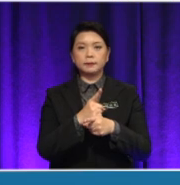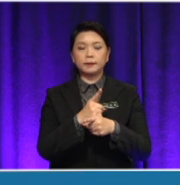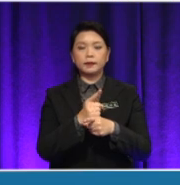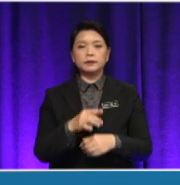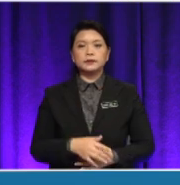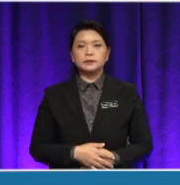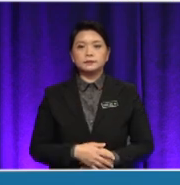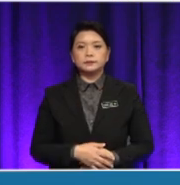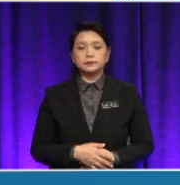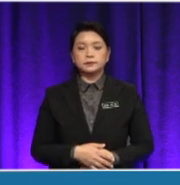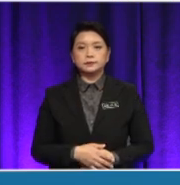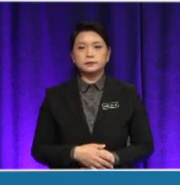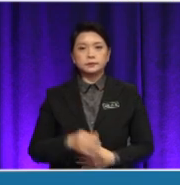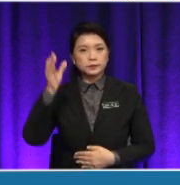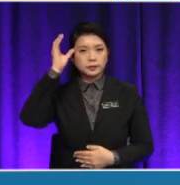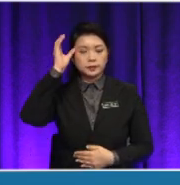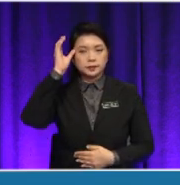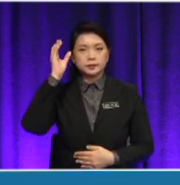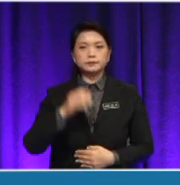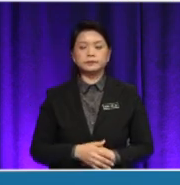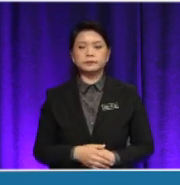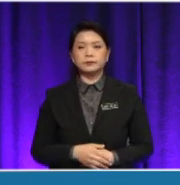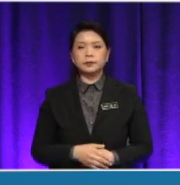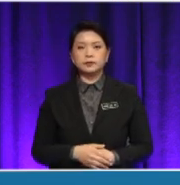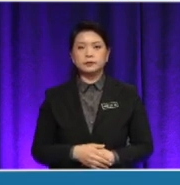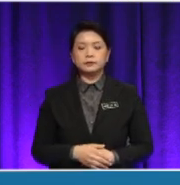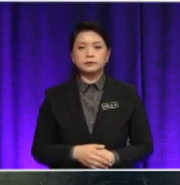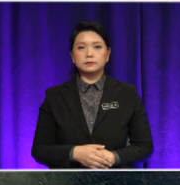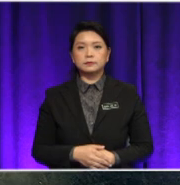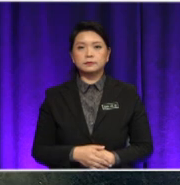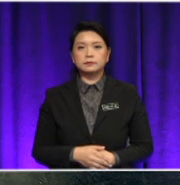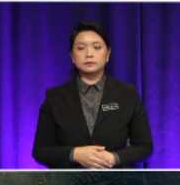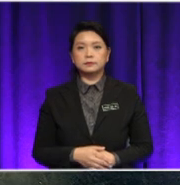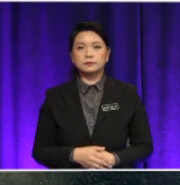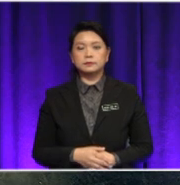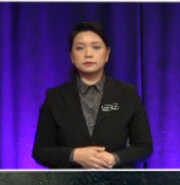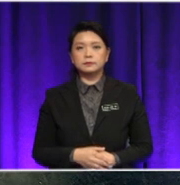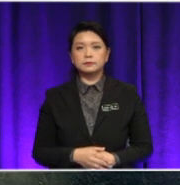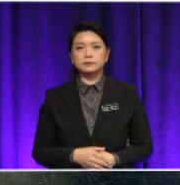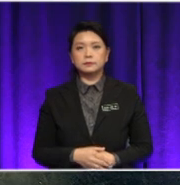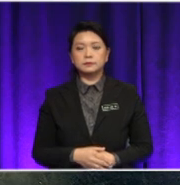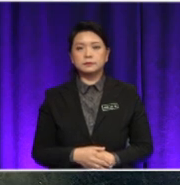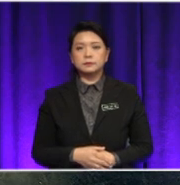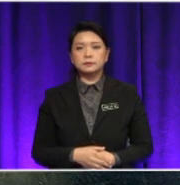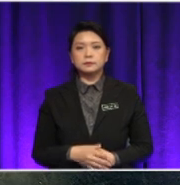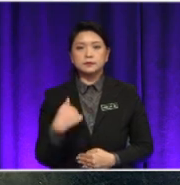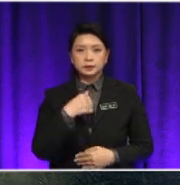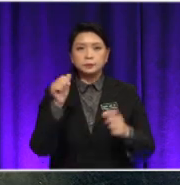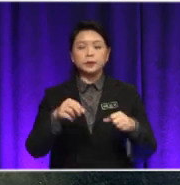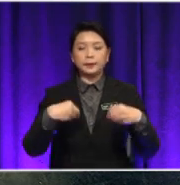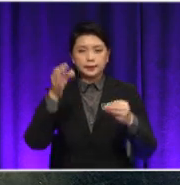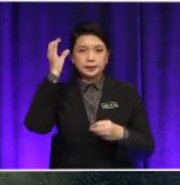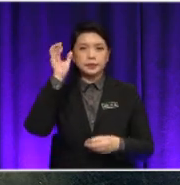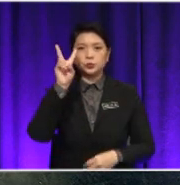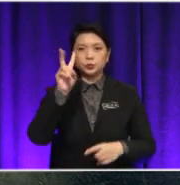lebih parah dan mempercepatkan penyembuhan. Berapa bintang kita nak bagi Akmal ni? Kita bagi dia 2 bintang, cikgu. Okey,